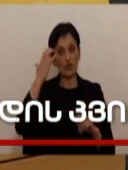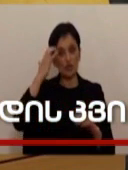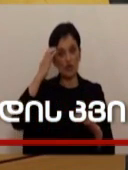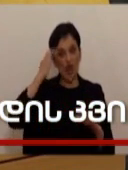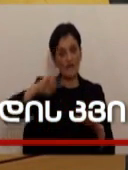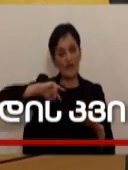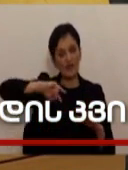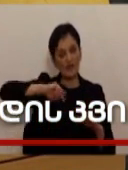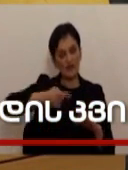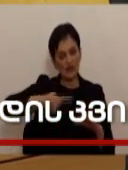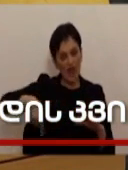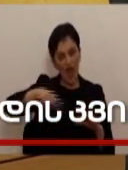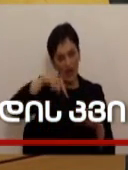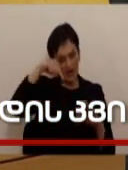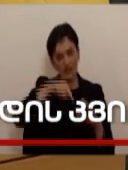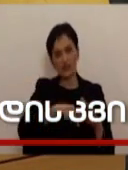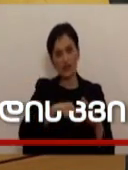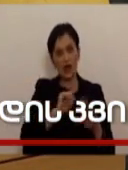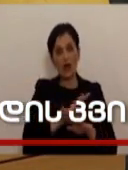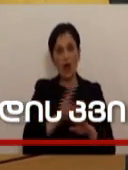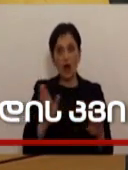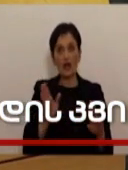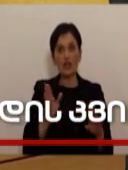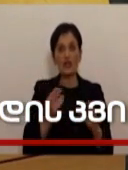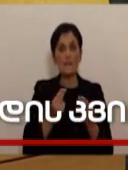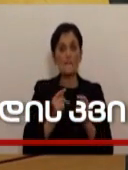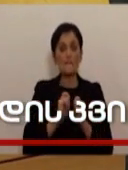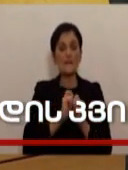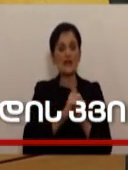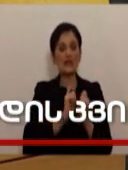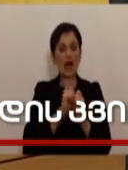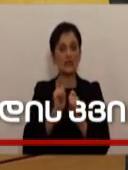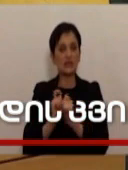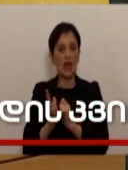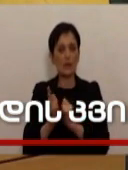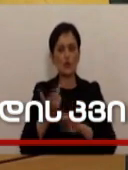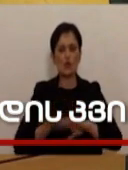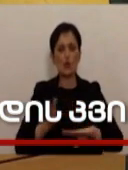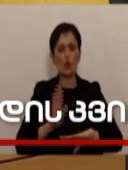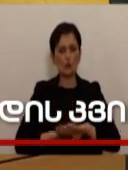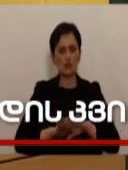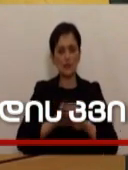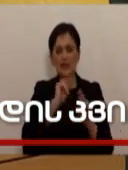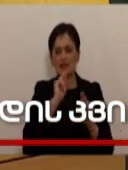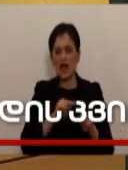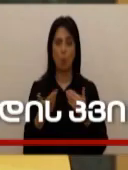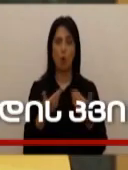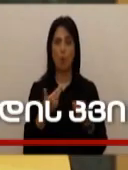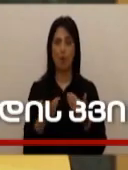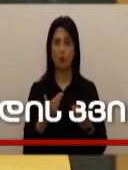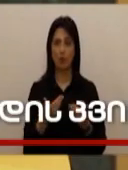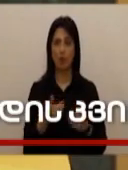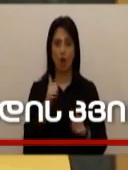ხვრელით არ ფინანსდება უმძიმესი დანაშაულები